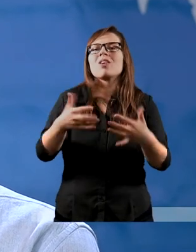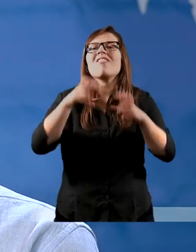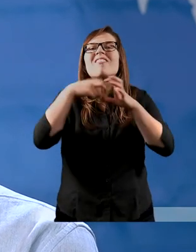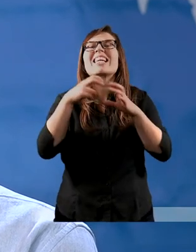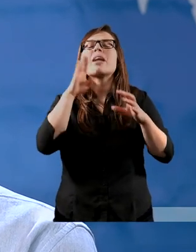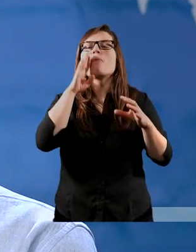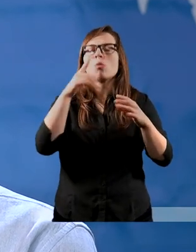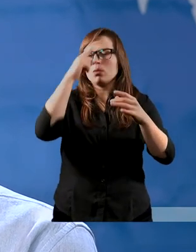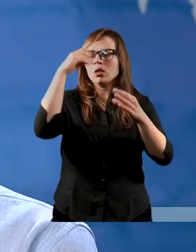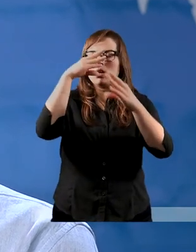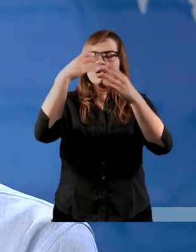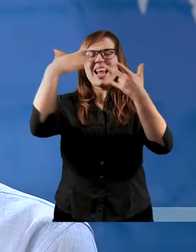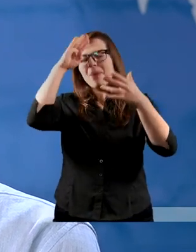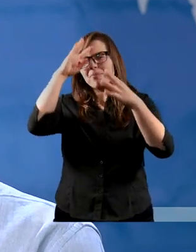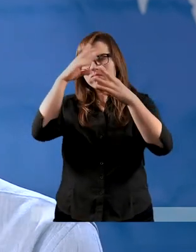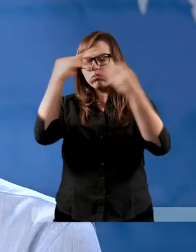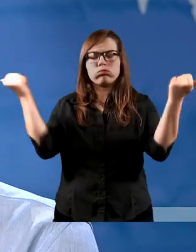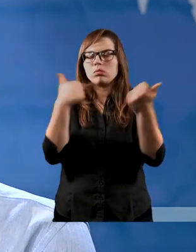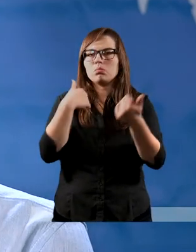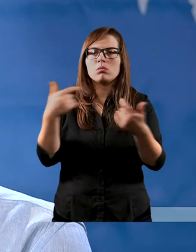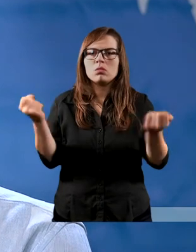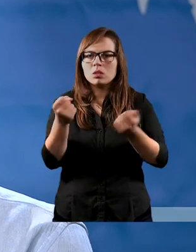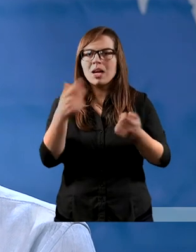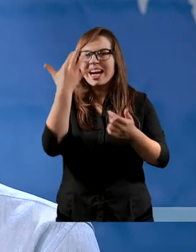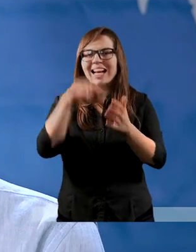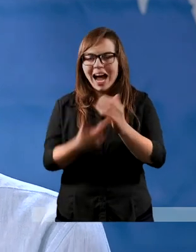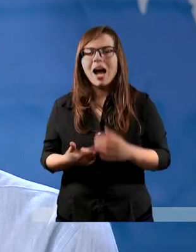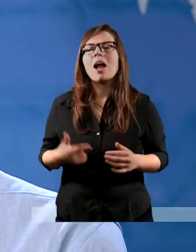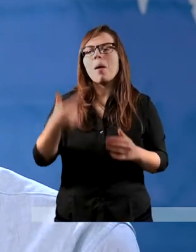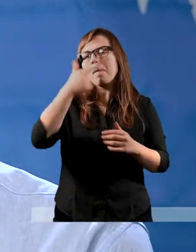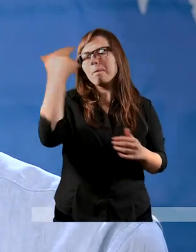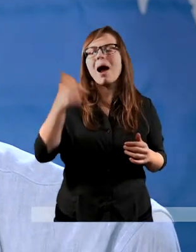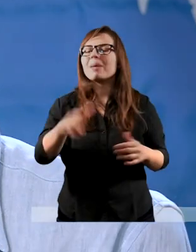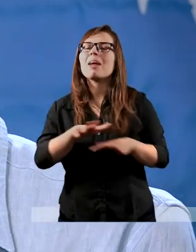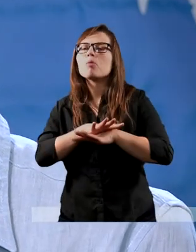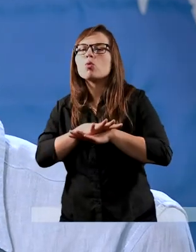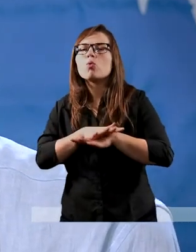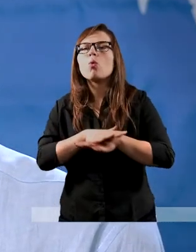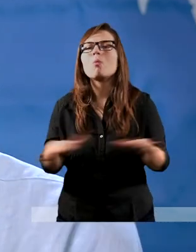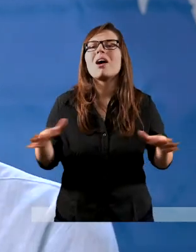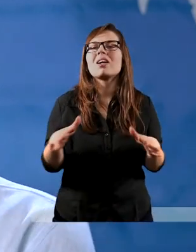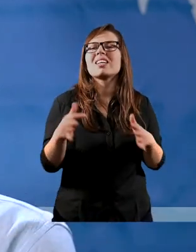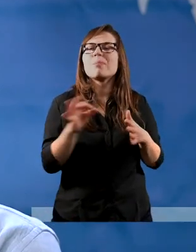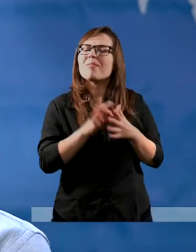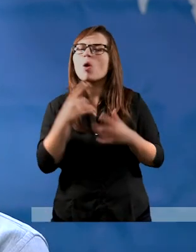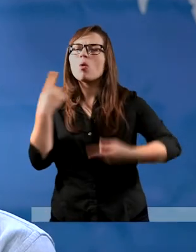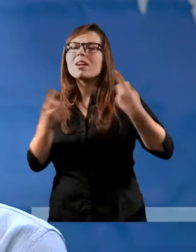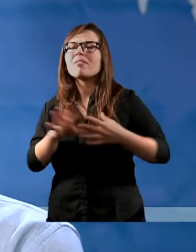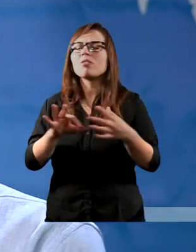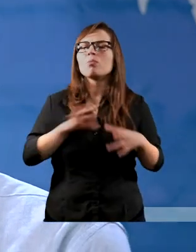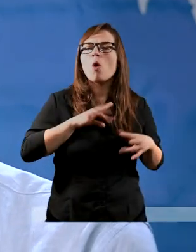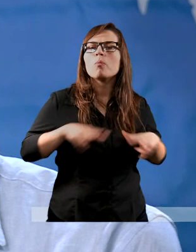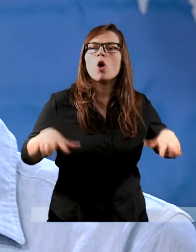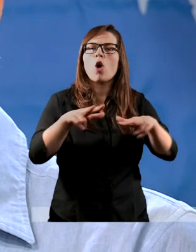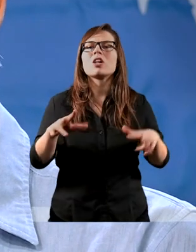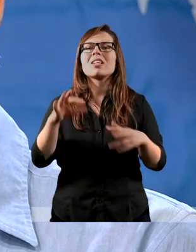mi się parę razy. I pamiętam jakąś taką zupełnie śmieszną sytuację w moim